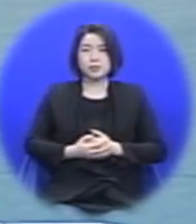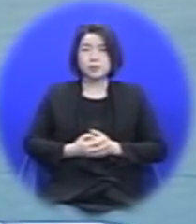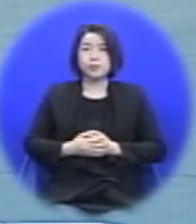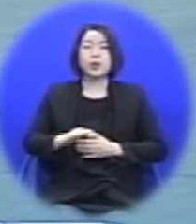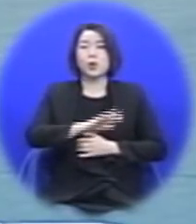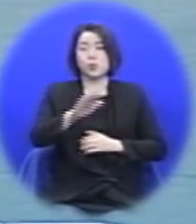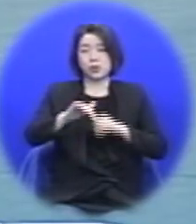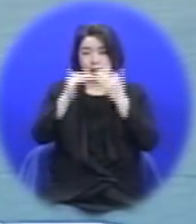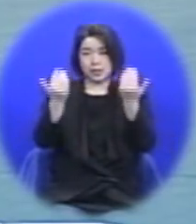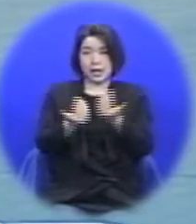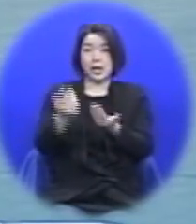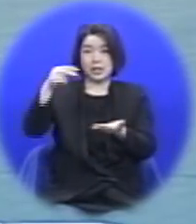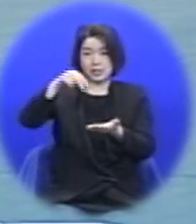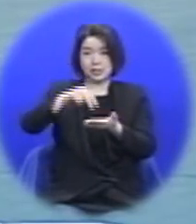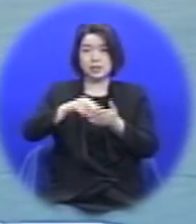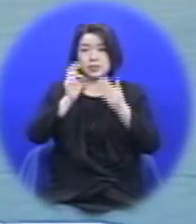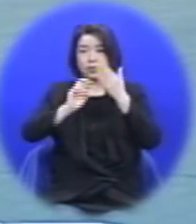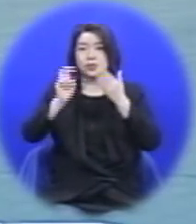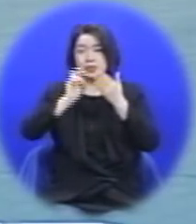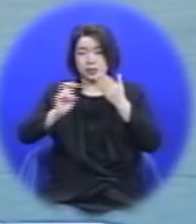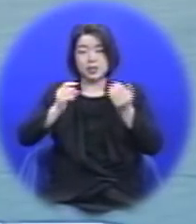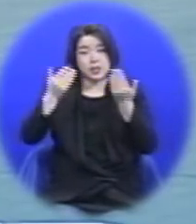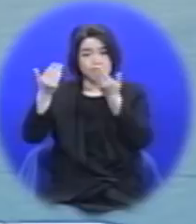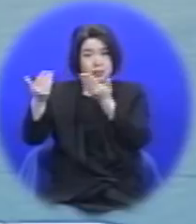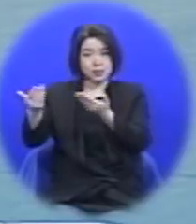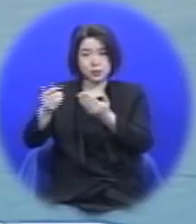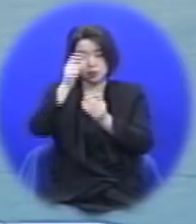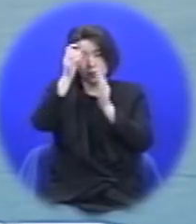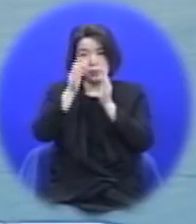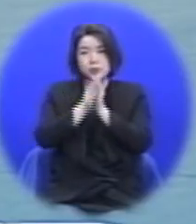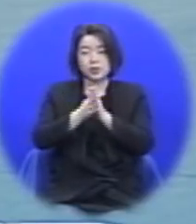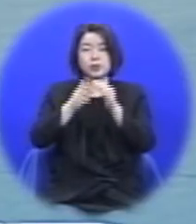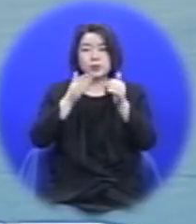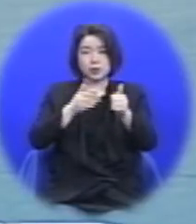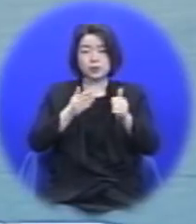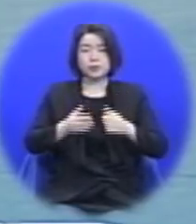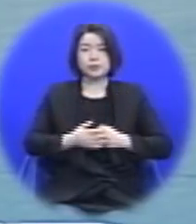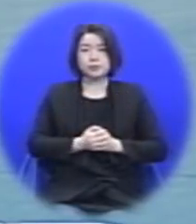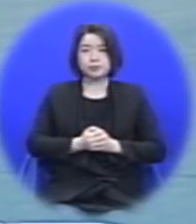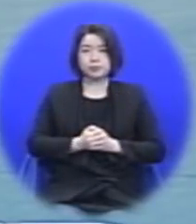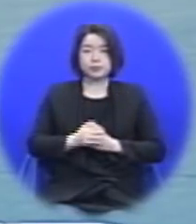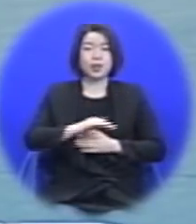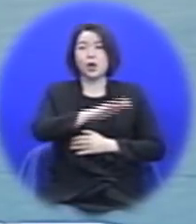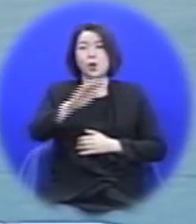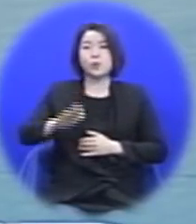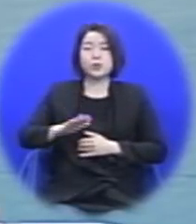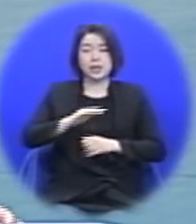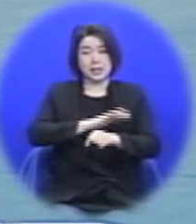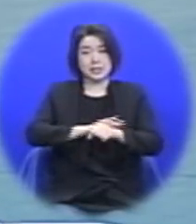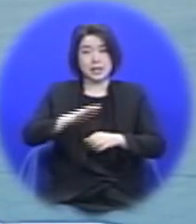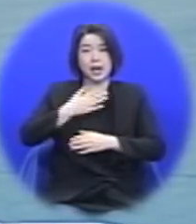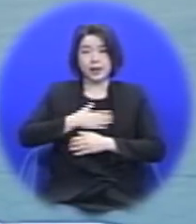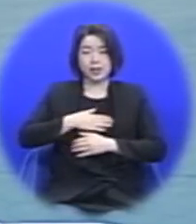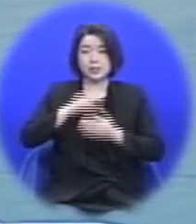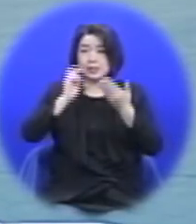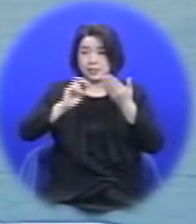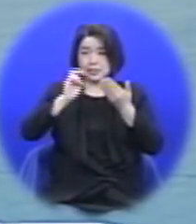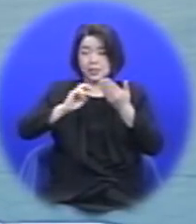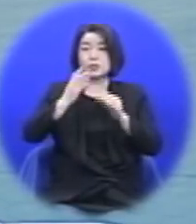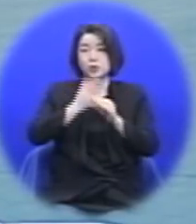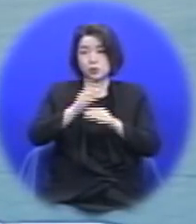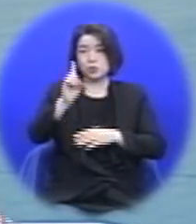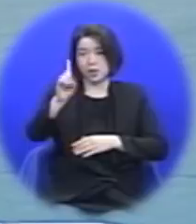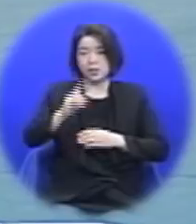우리 다 일어나셔서 이 시간에 찬양을 같이 드리고 기도하고 싶은데 우리가 너무 잘 아는 찬송가 중에